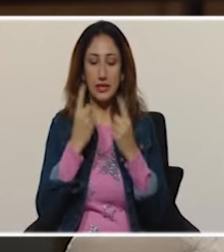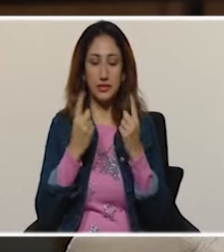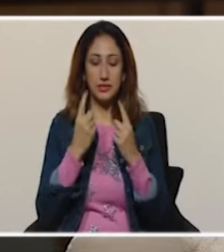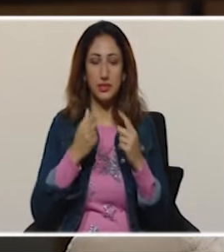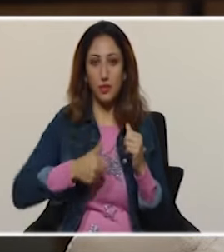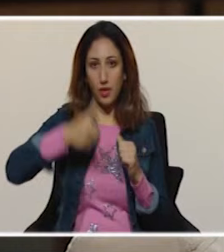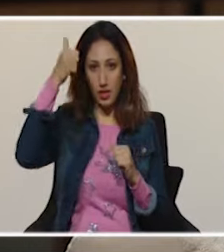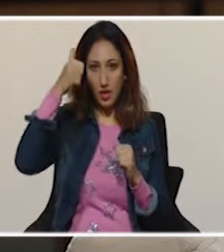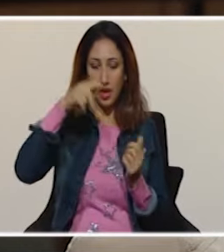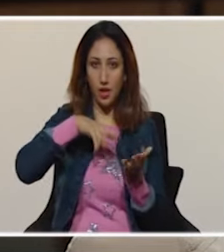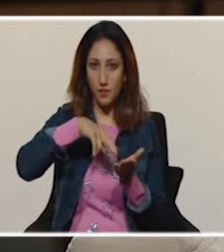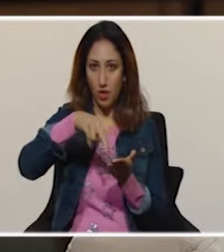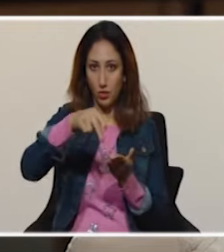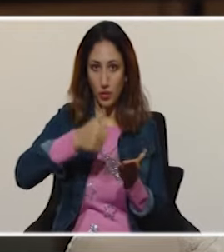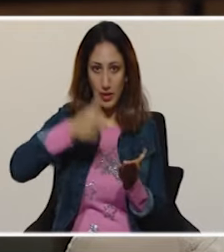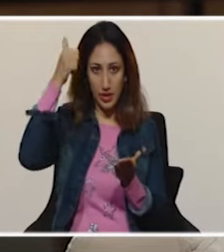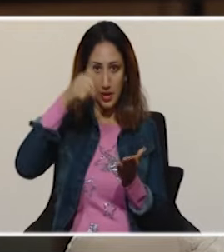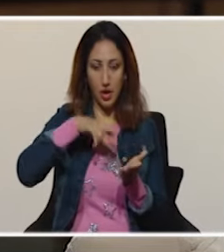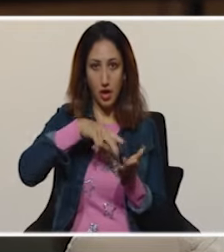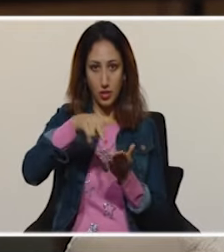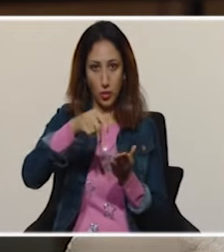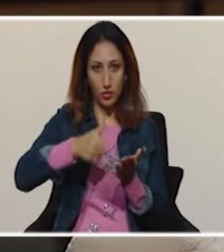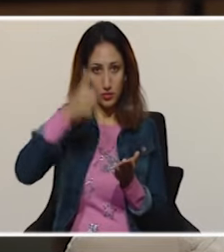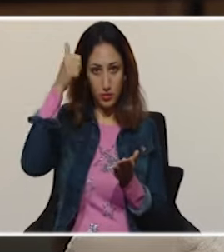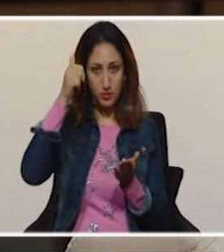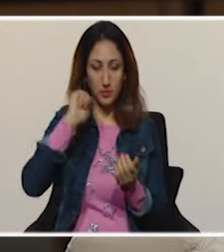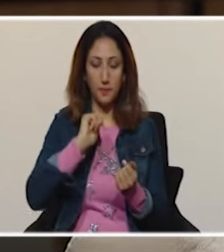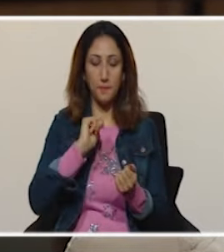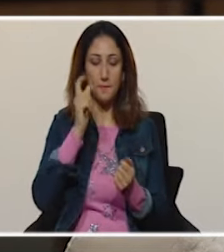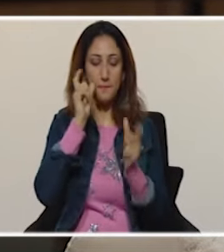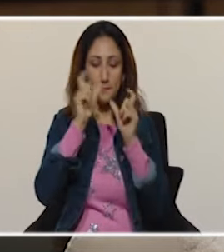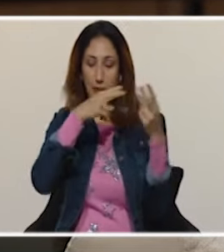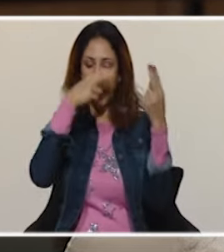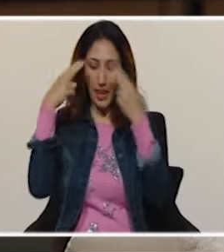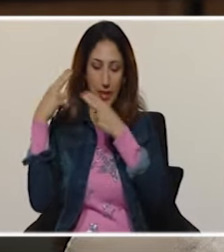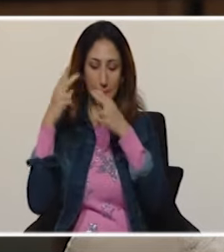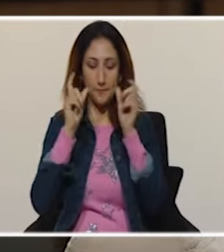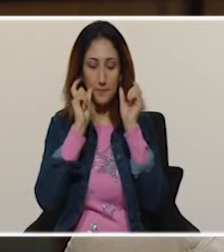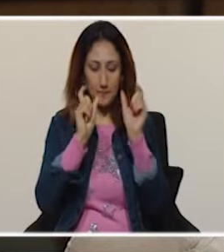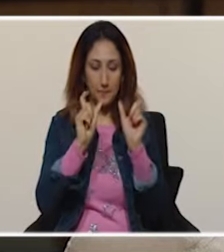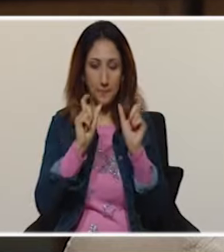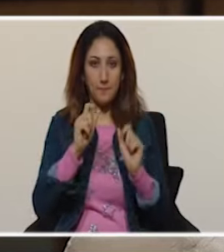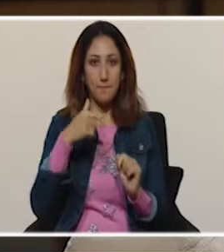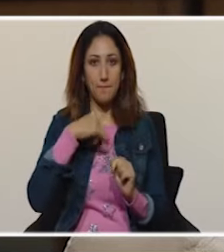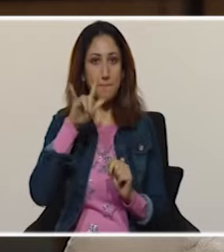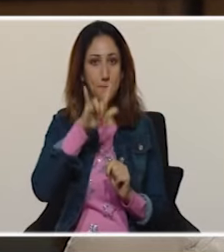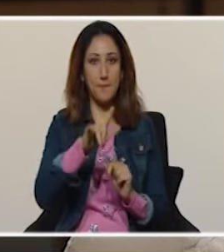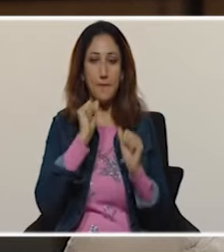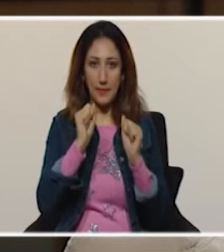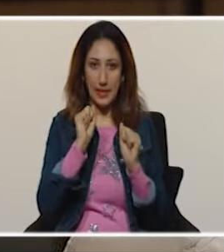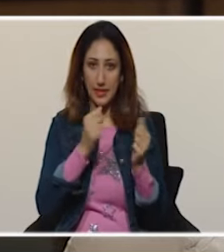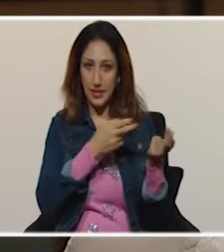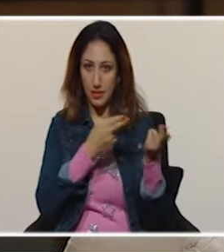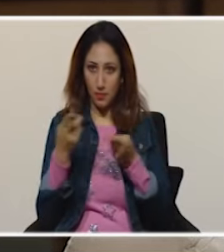في كل خطواتها الا انها بتحس ان قدامها احلام كتيره جدا في انتظارها، وانا شخصيا بعتز بيها جدا جدا. برحب